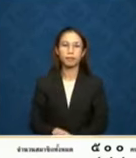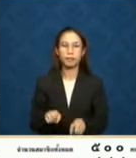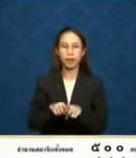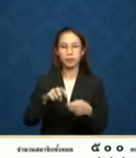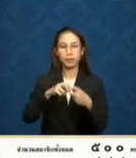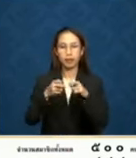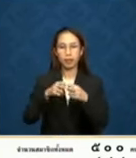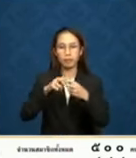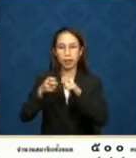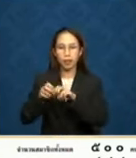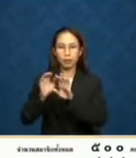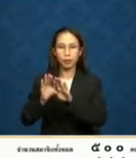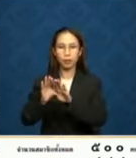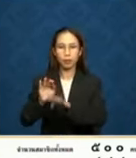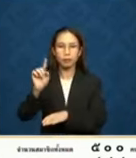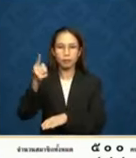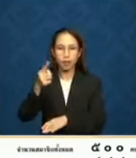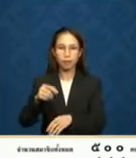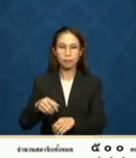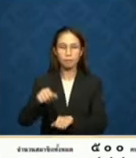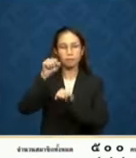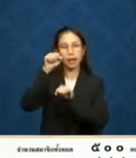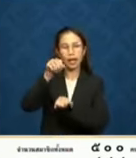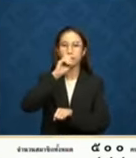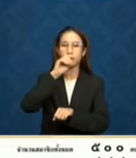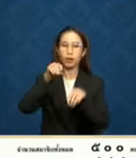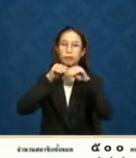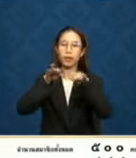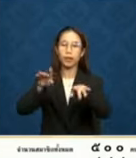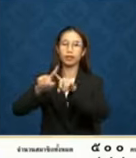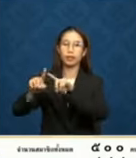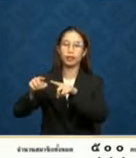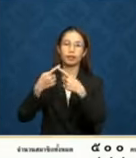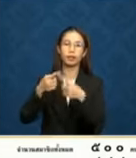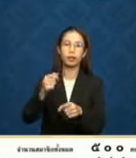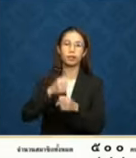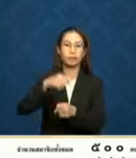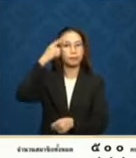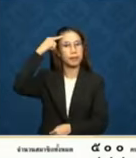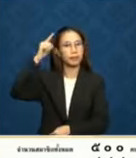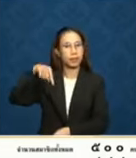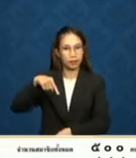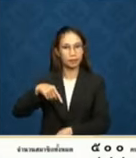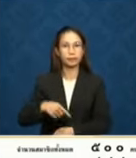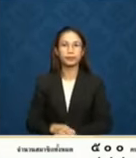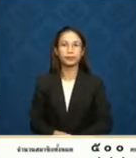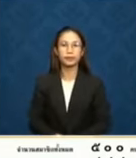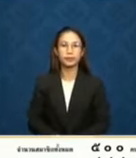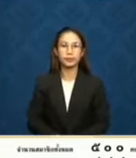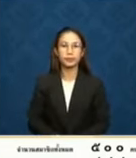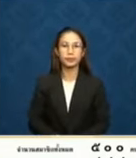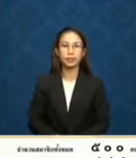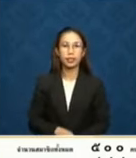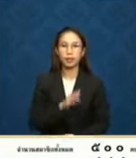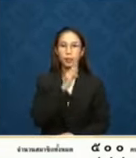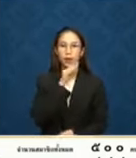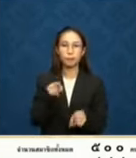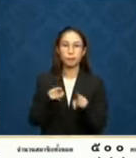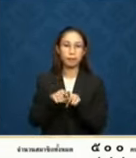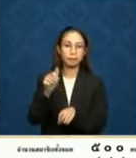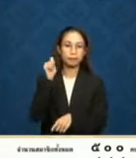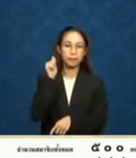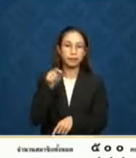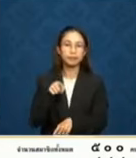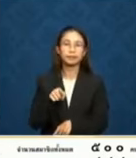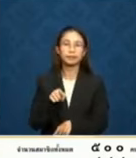Justin it ประกาฤยน financingแต่ทำอะไรไม่เป็นถ้ายัเป็แบบนี้อยู่ผมบ